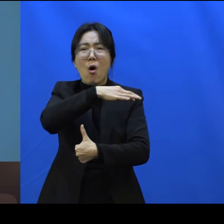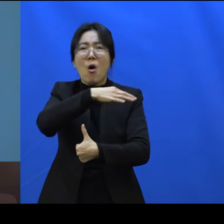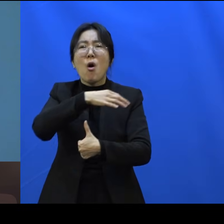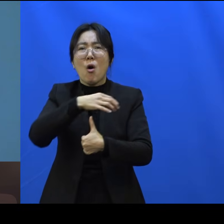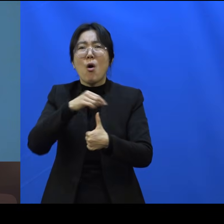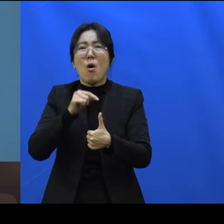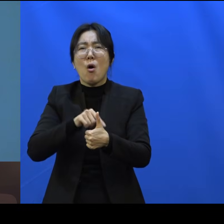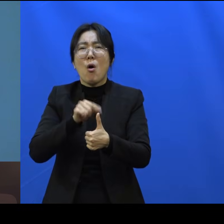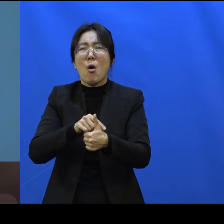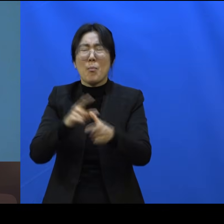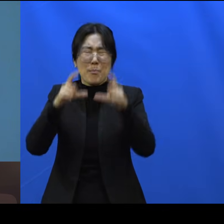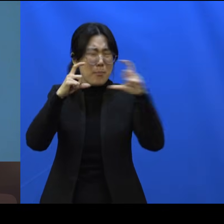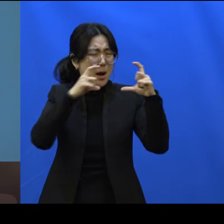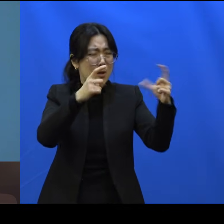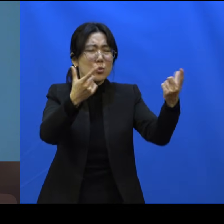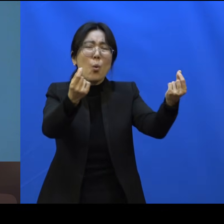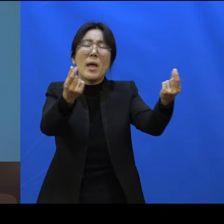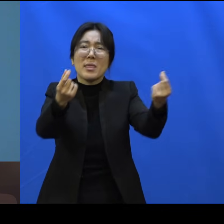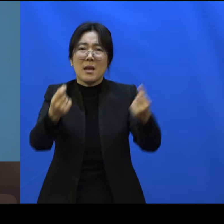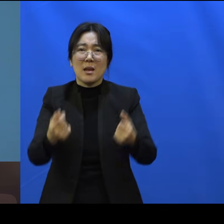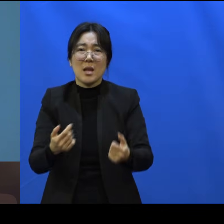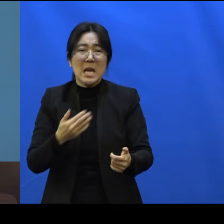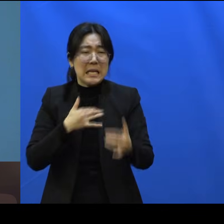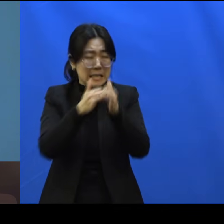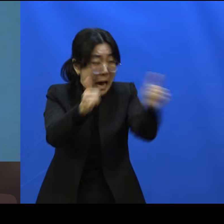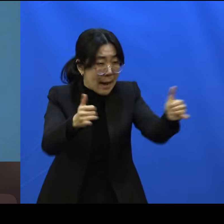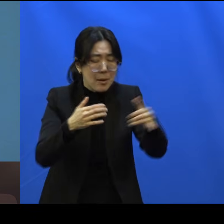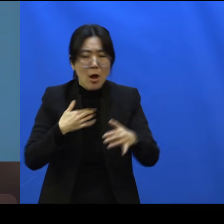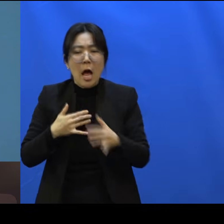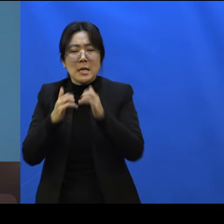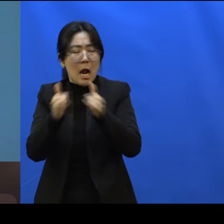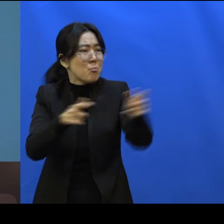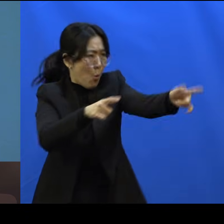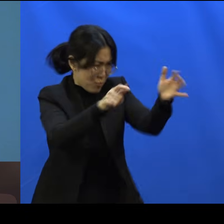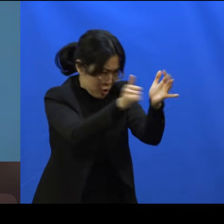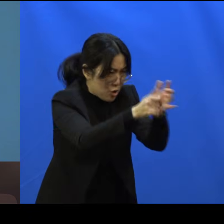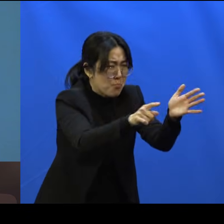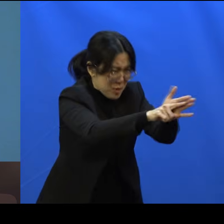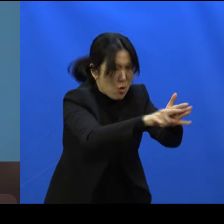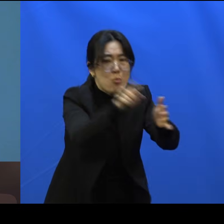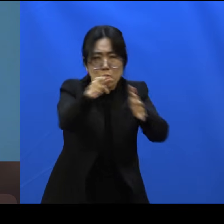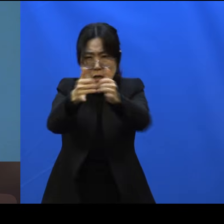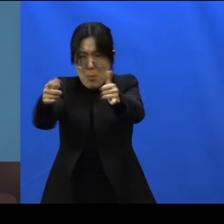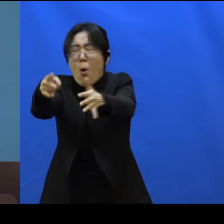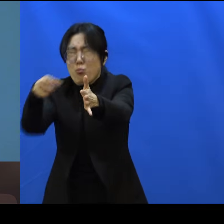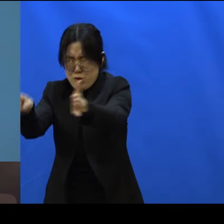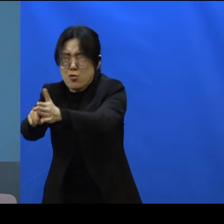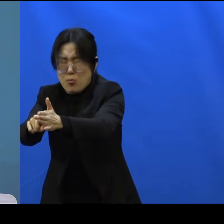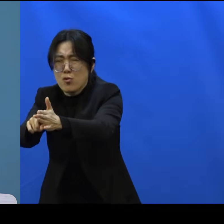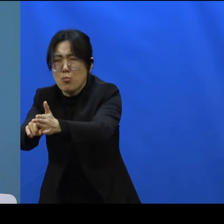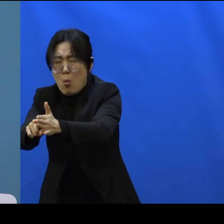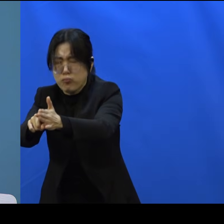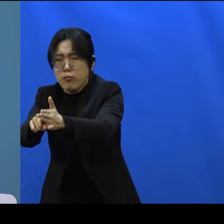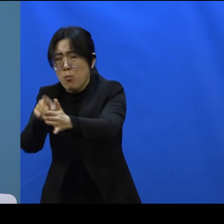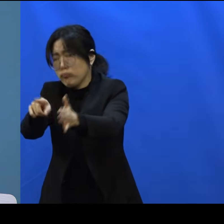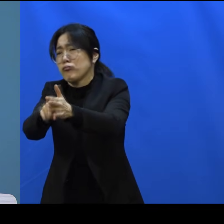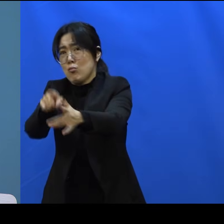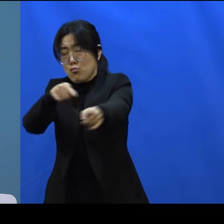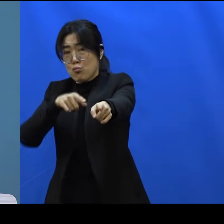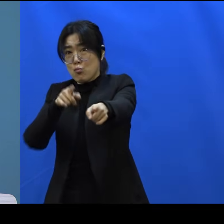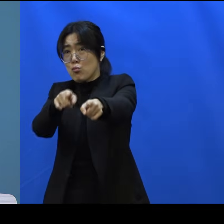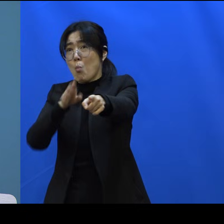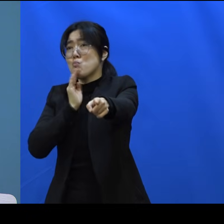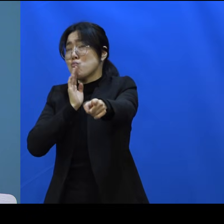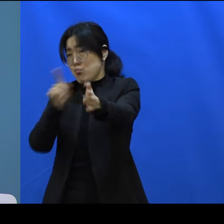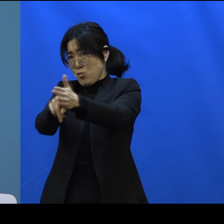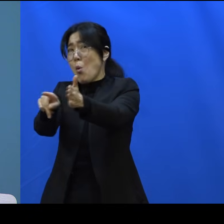자를 다시 살리시는 하나님만 의지하게 하심이라. 우리를 의지해서는 안 된다. 우리는 연약한 존재다. 강한 척